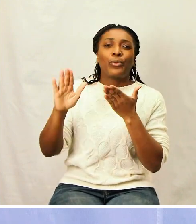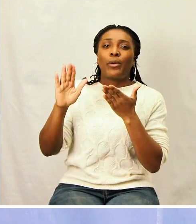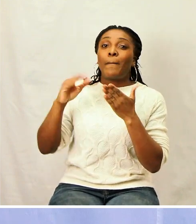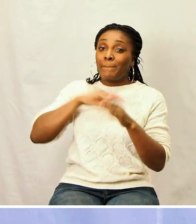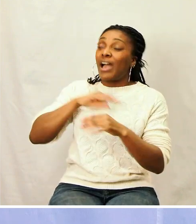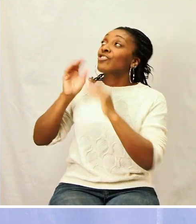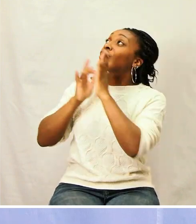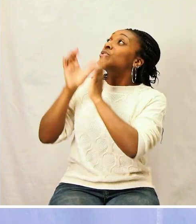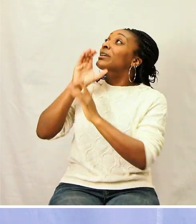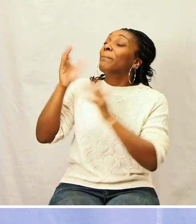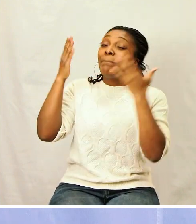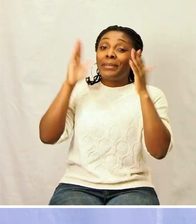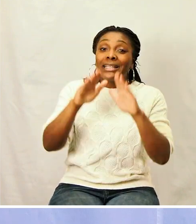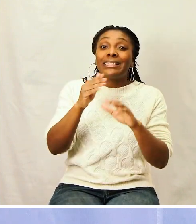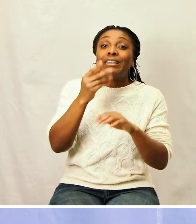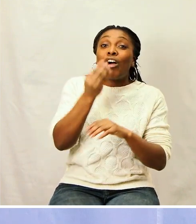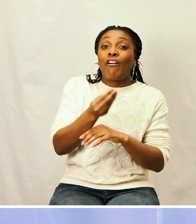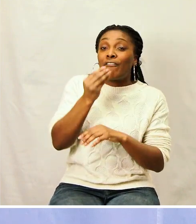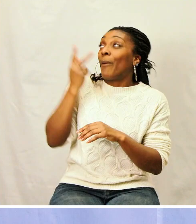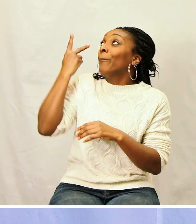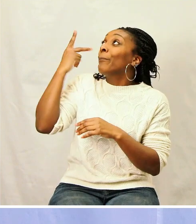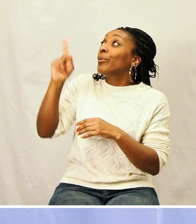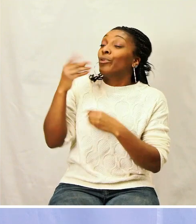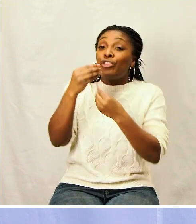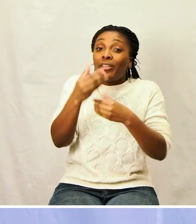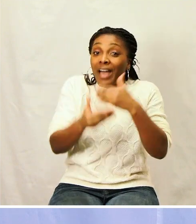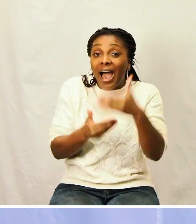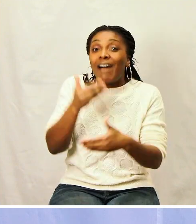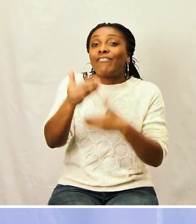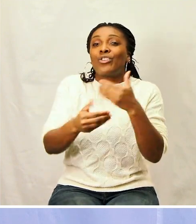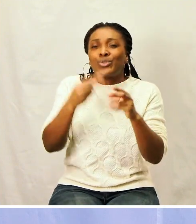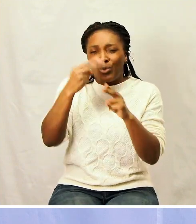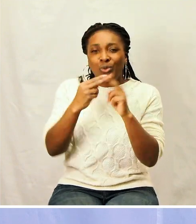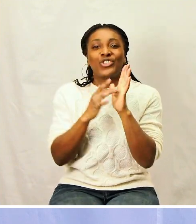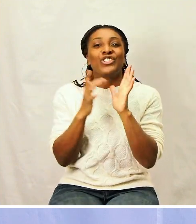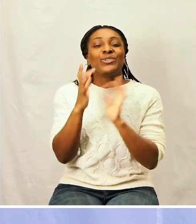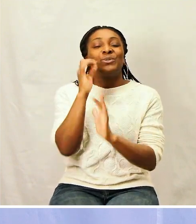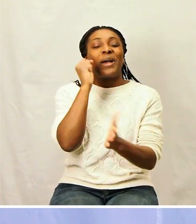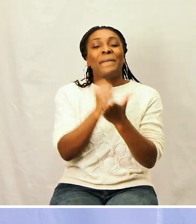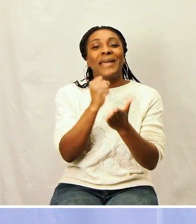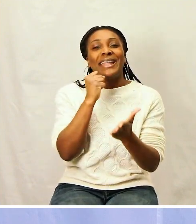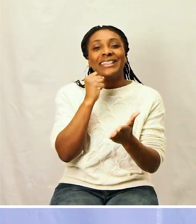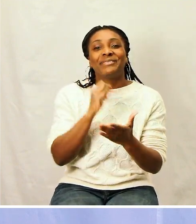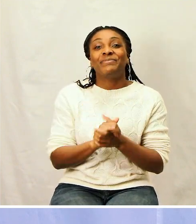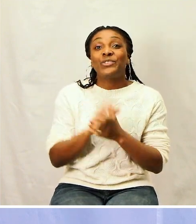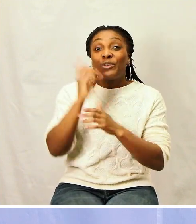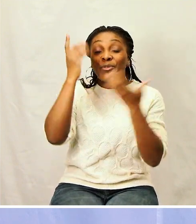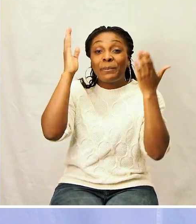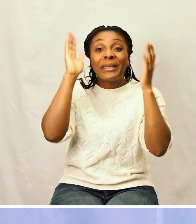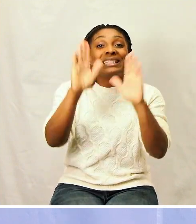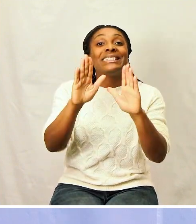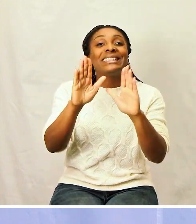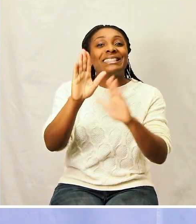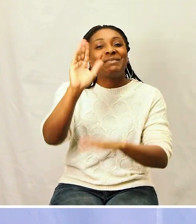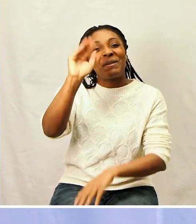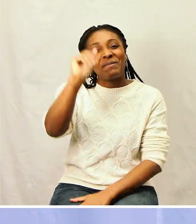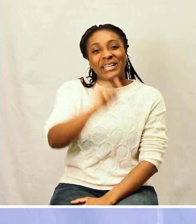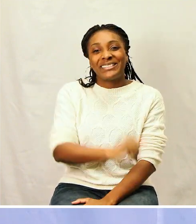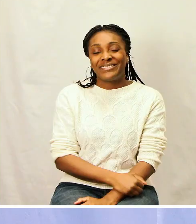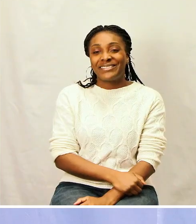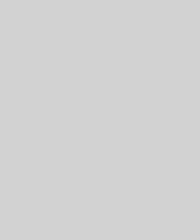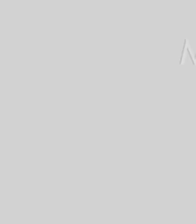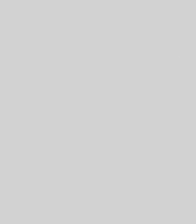bénir tes enfants et de leur donner d'avancer dans tes voix et dans tes plans dans le nom de Jésus amen que Dieu vous bénisse on se retrouve la